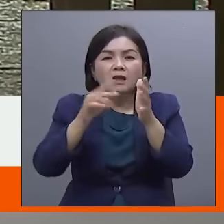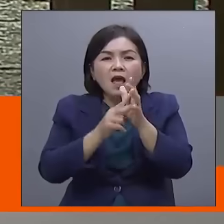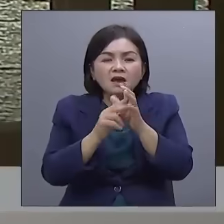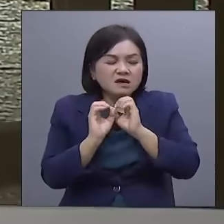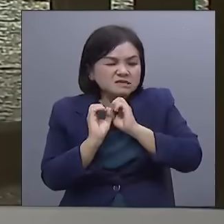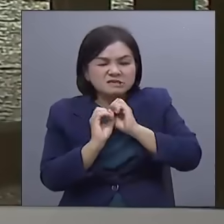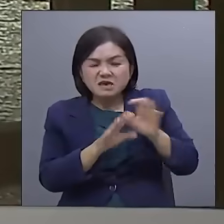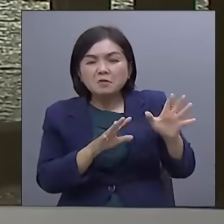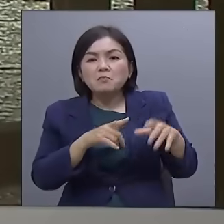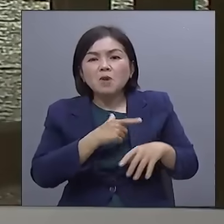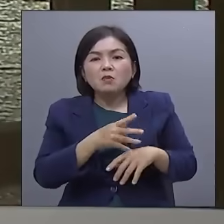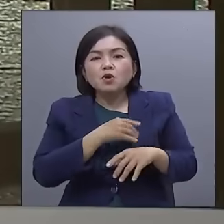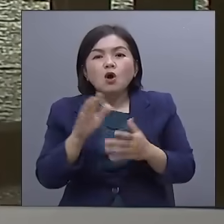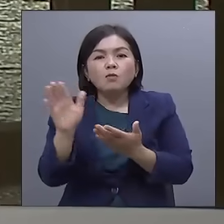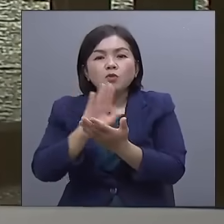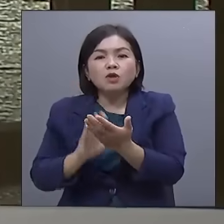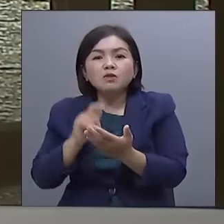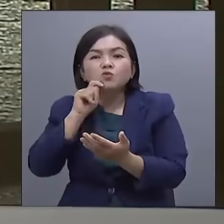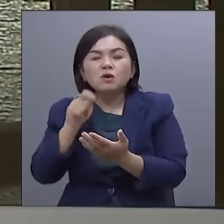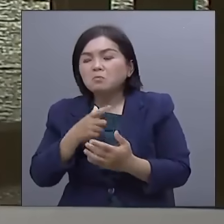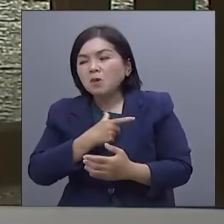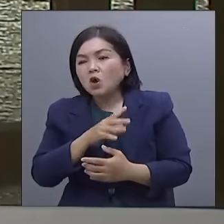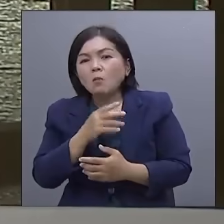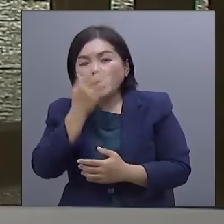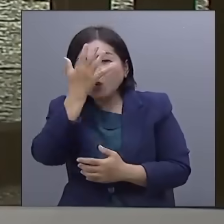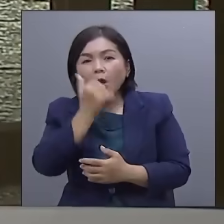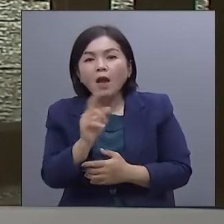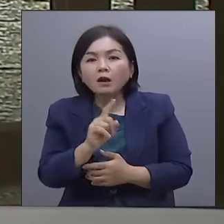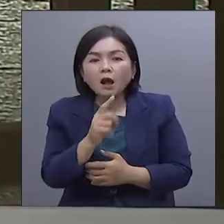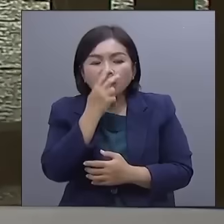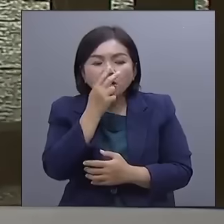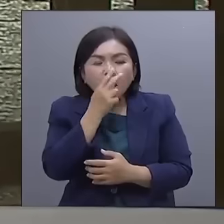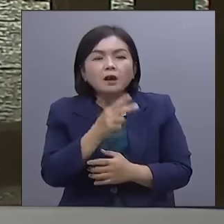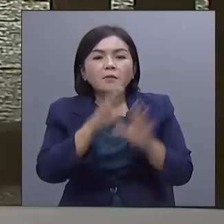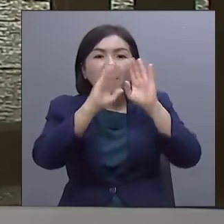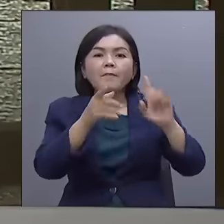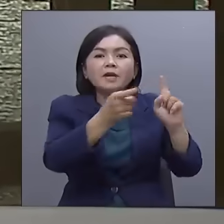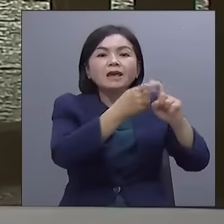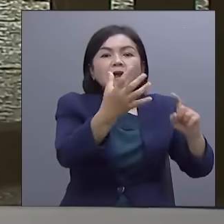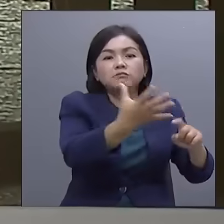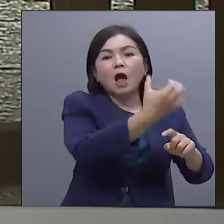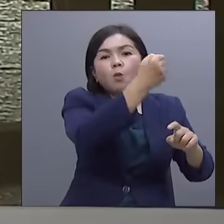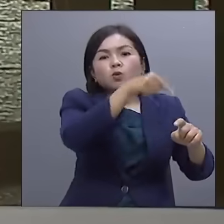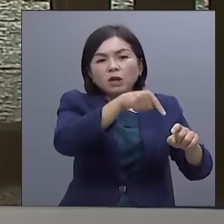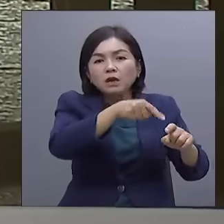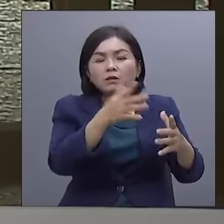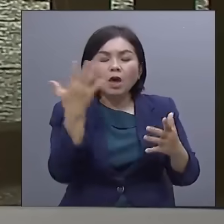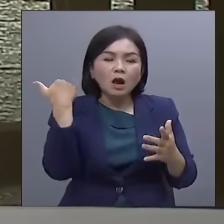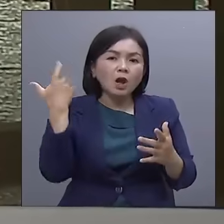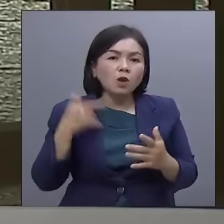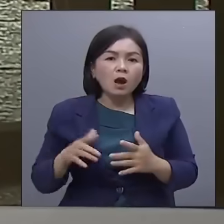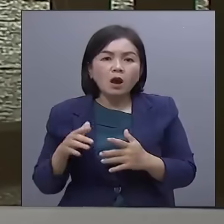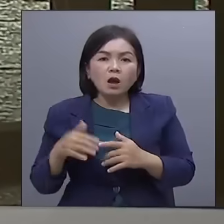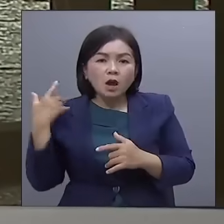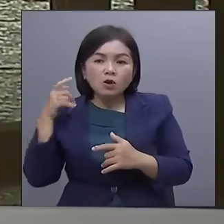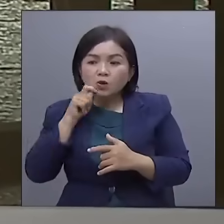ในสายตาของชาวยูเครนจำนวนไม่น้อยค่ะเพราะว่าเป็นเครื่องยืนยันถึงการยึดครองของรัสเซียเหนือดินแดนที่ครั้งหนึ่งเคยเป็น